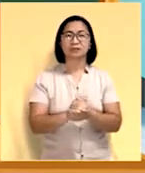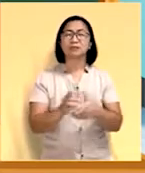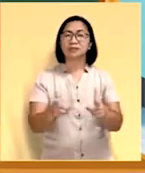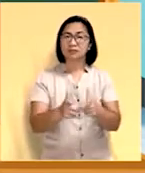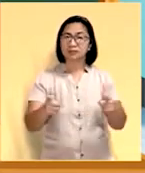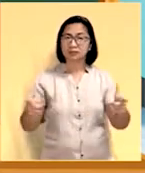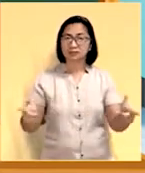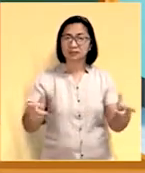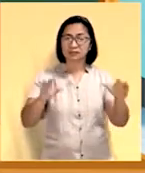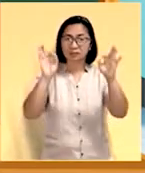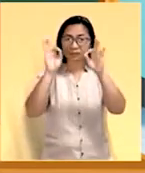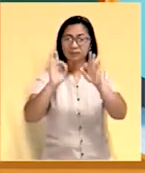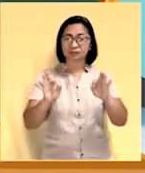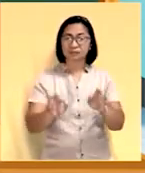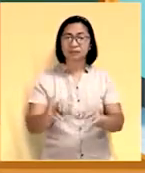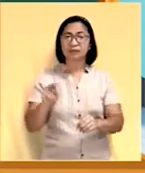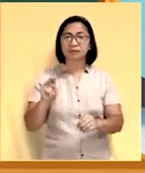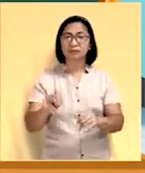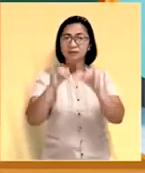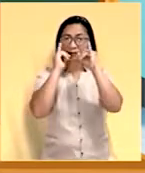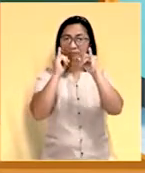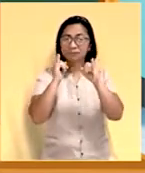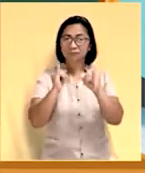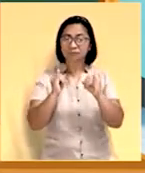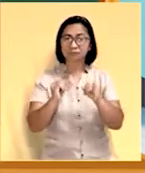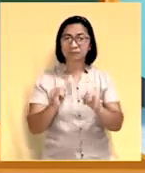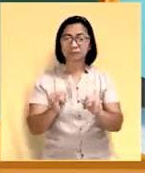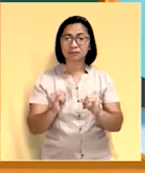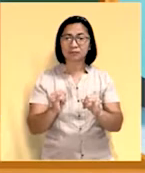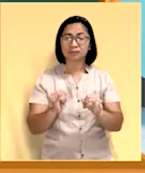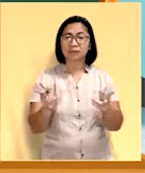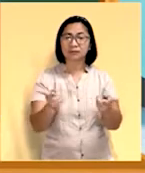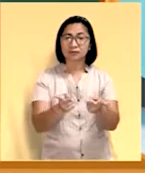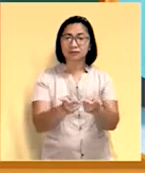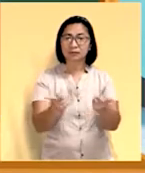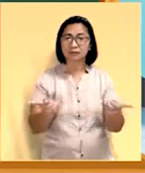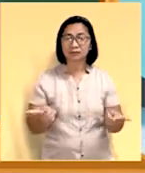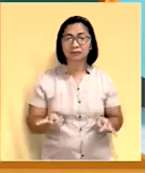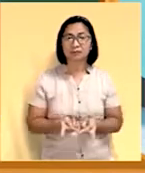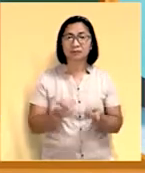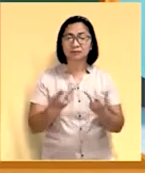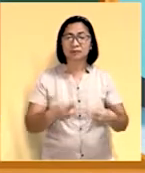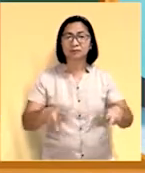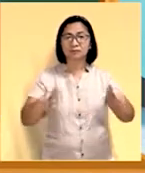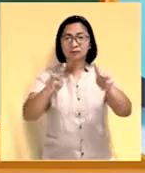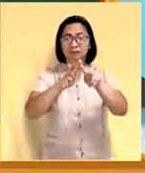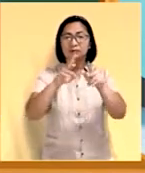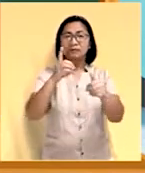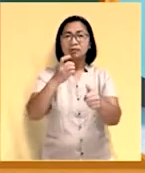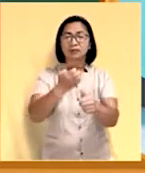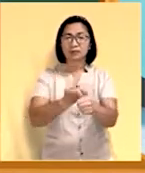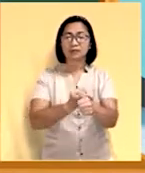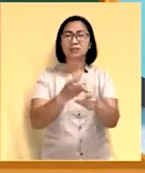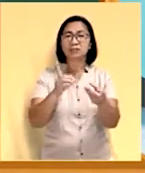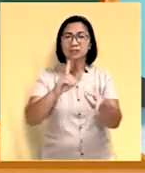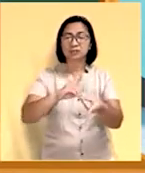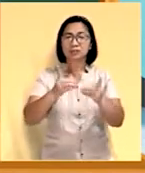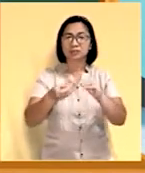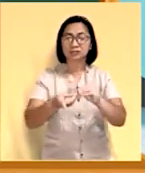sa expanded form, kailangang i-identify natin ang mga place value ng bawat